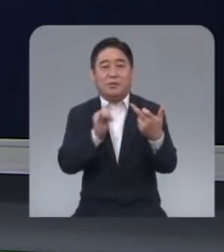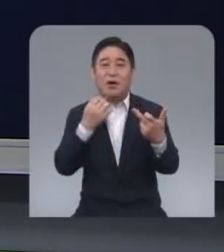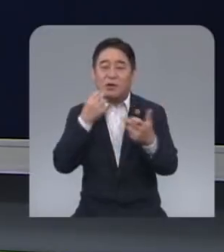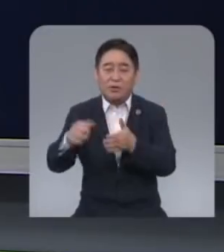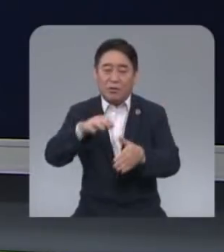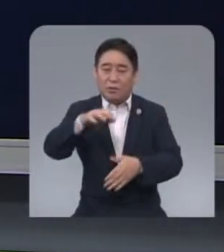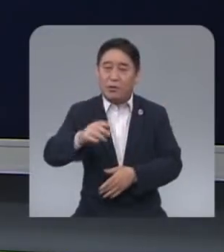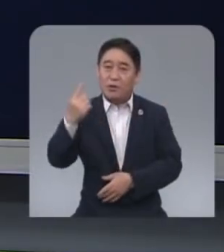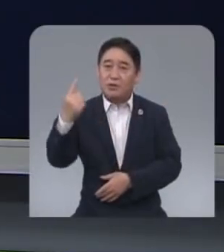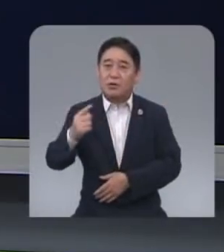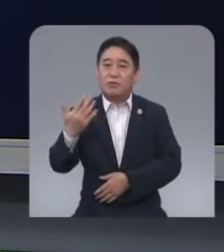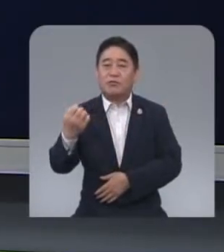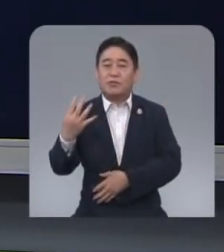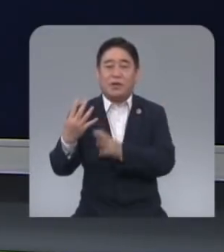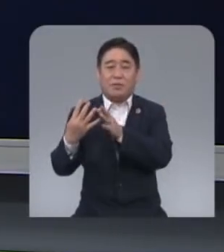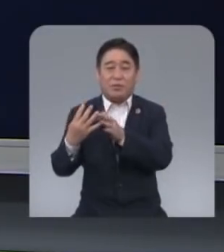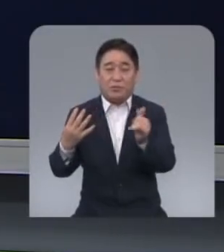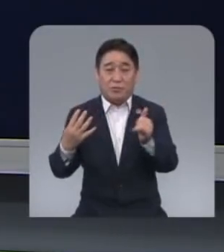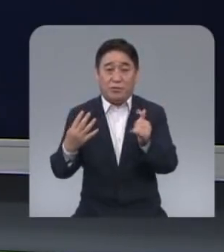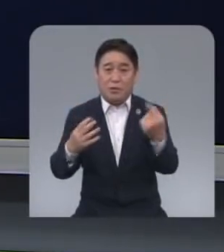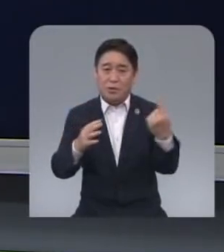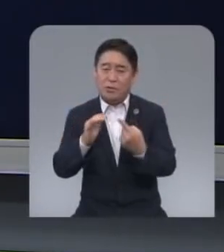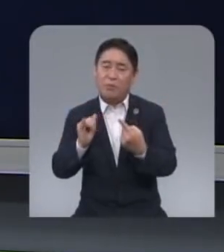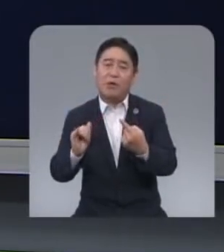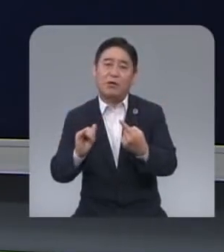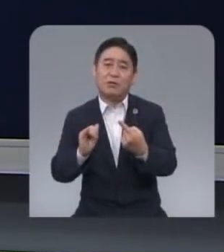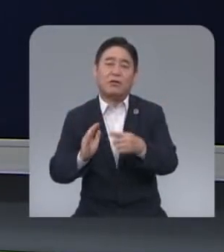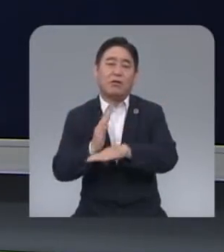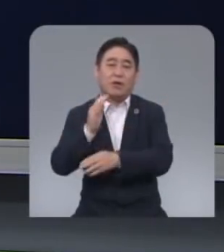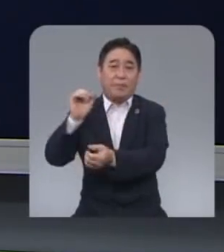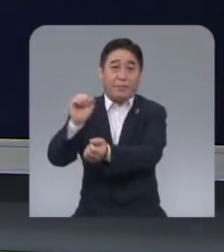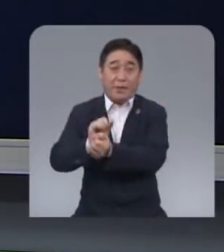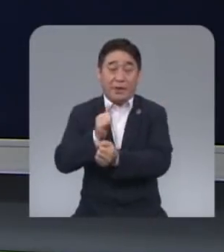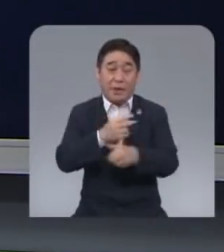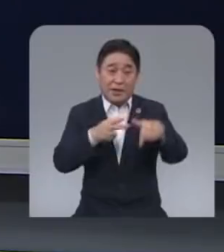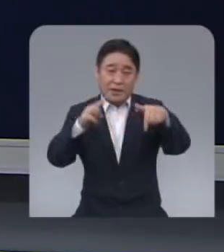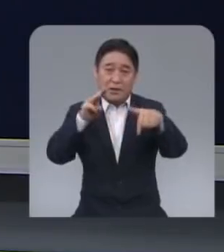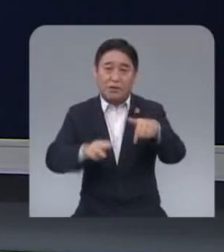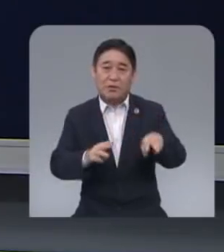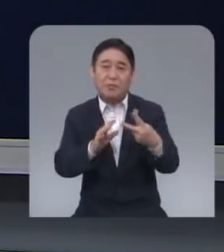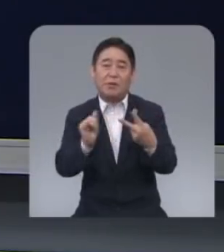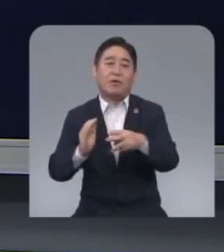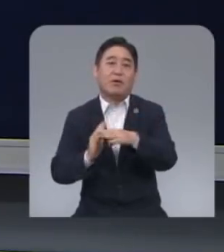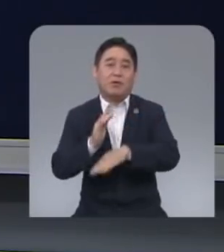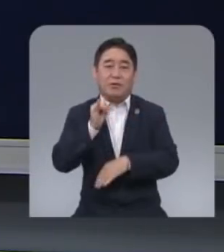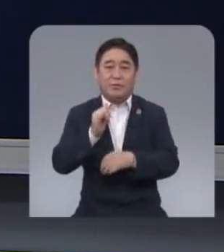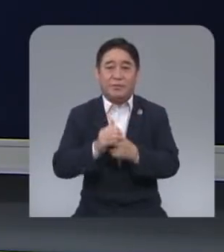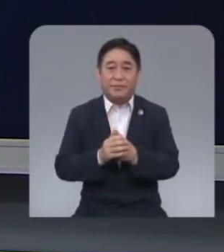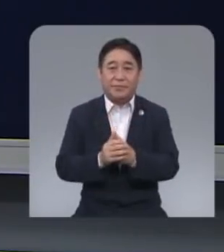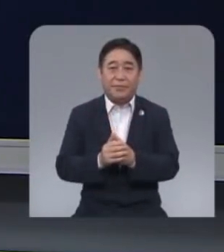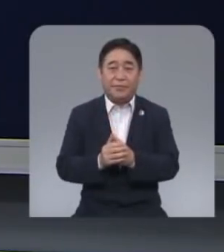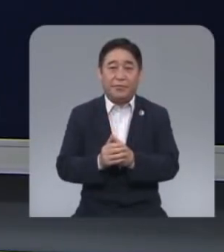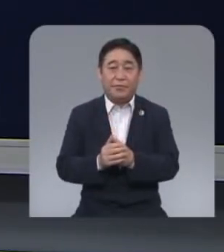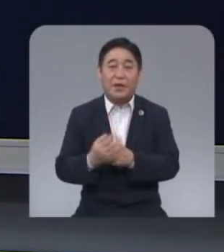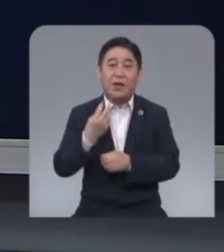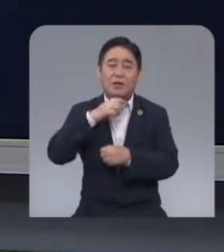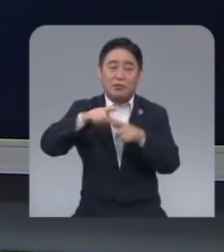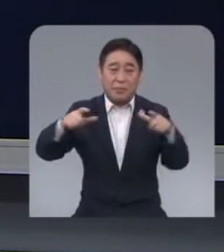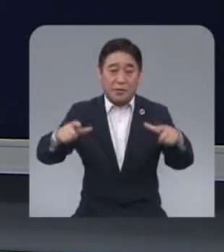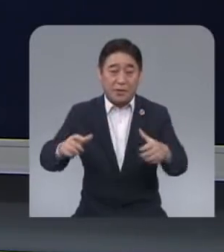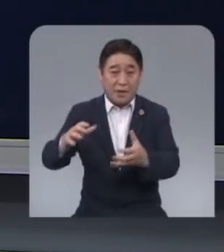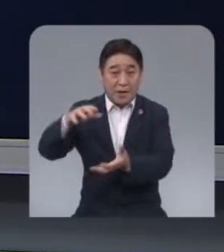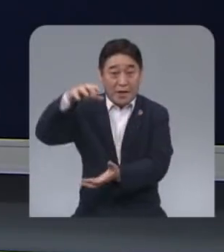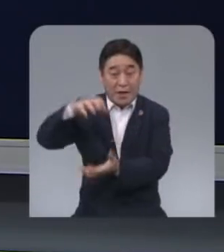경기도 1,094명 등 4자릿수 확진자가 나왔습니다. 인천도 200명 넘게 확진자가 나왔는데요.